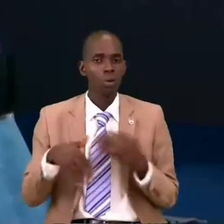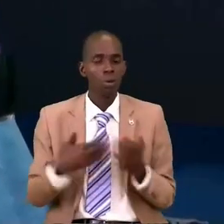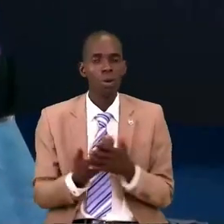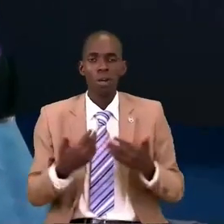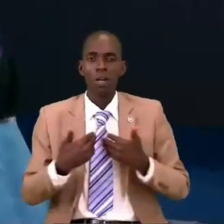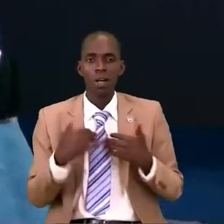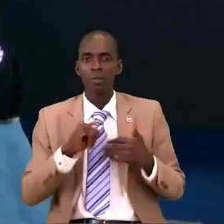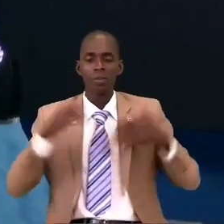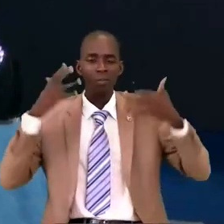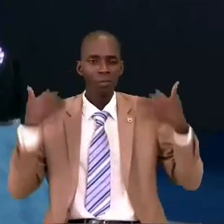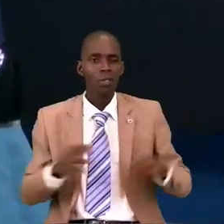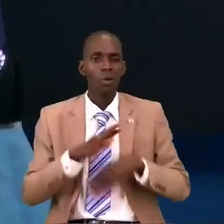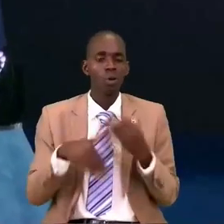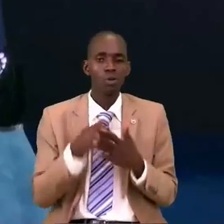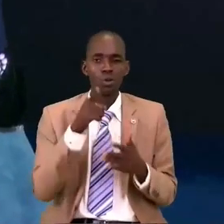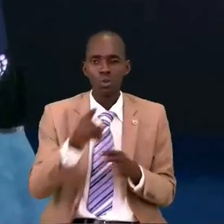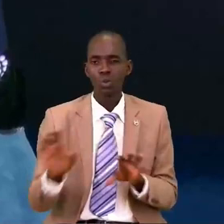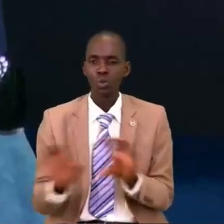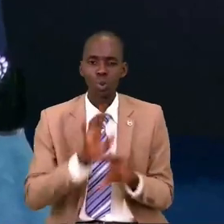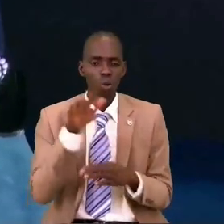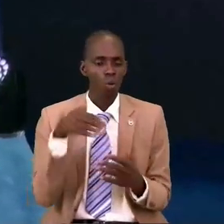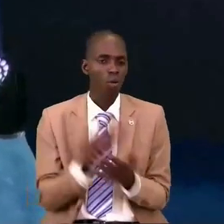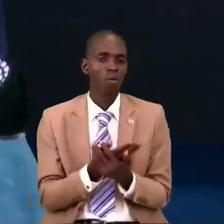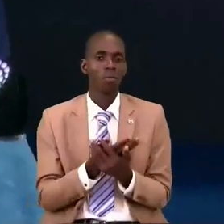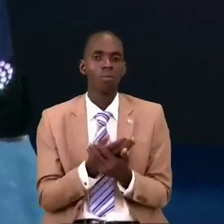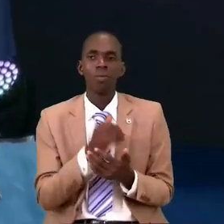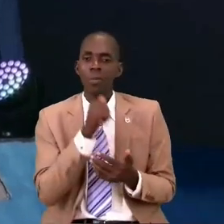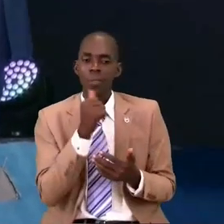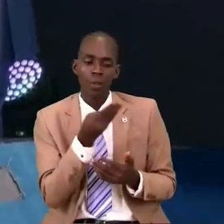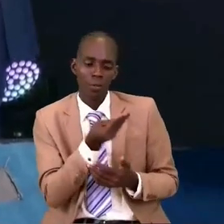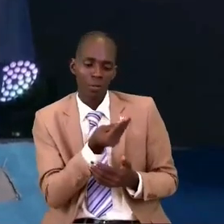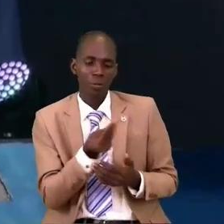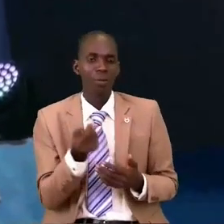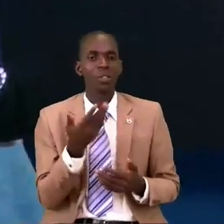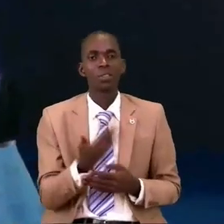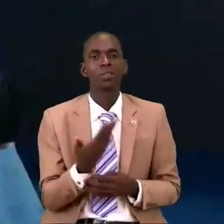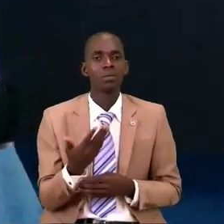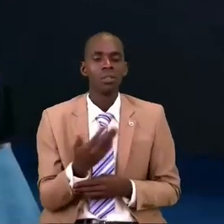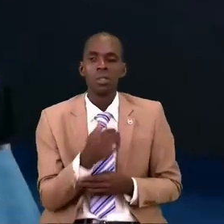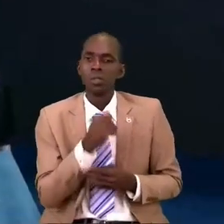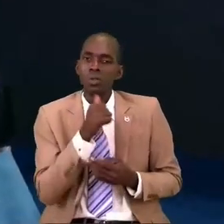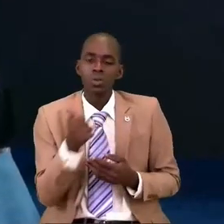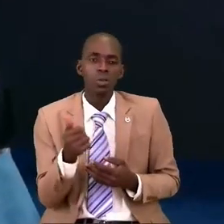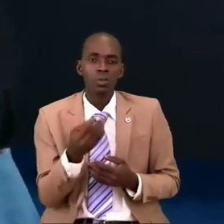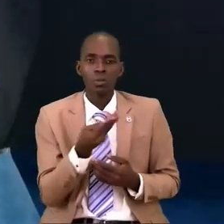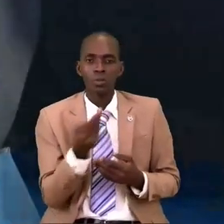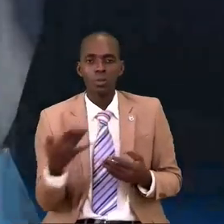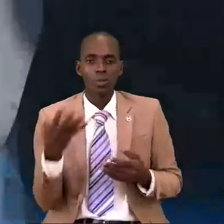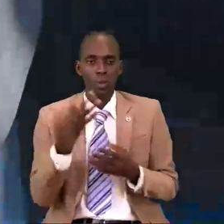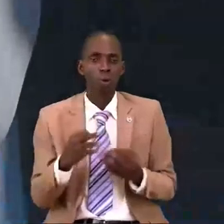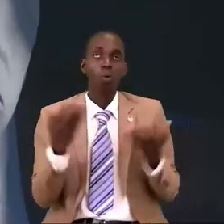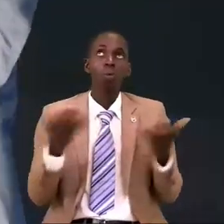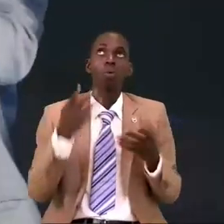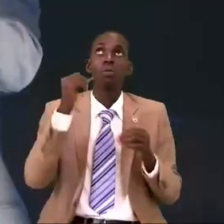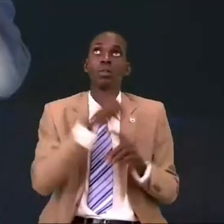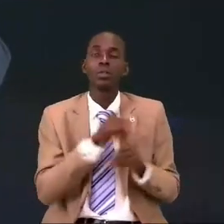Pas quelque chose. Quelques-unes des choses que Dieu vous a confiées. Pas simplement une partie